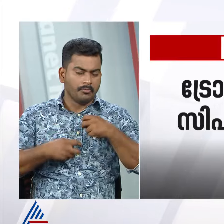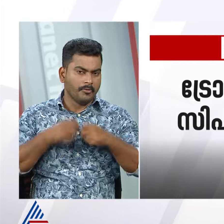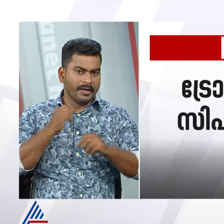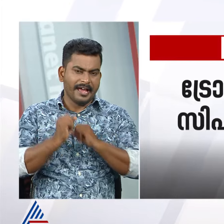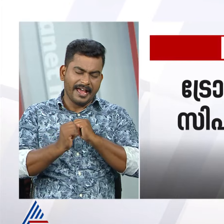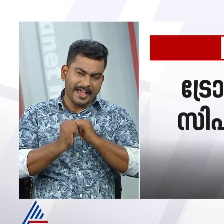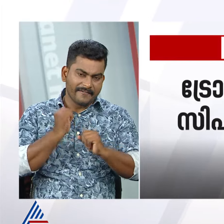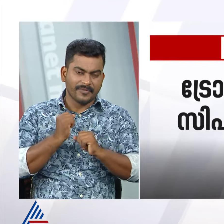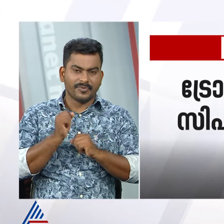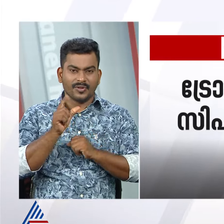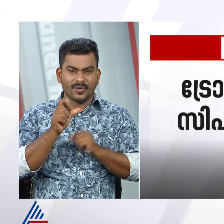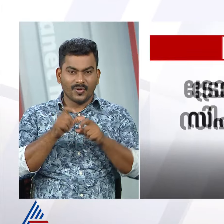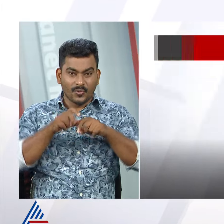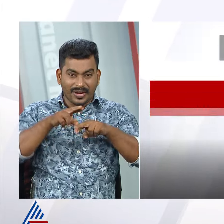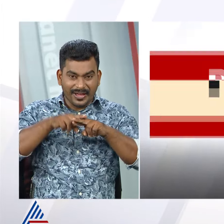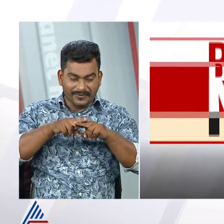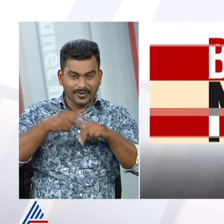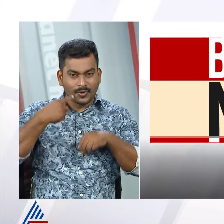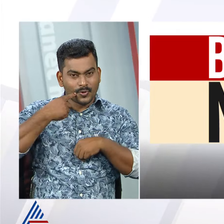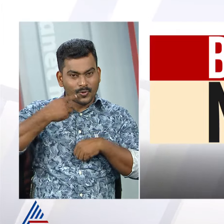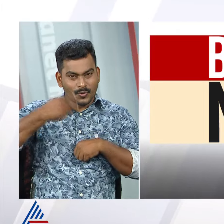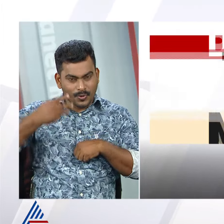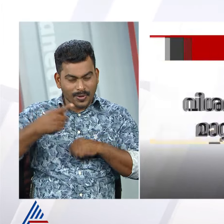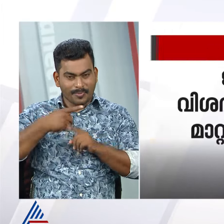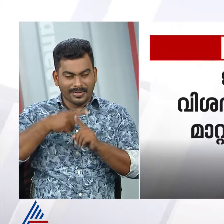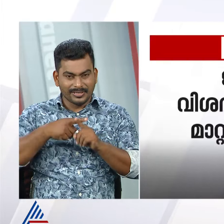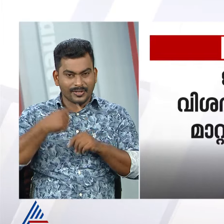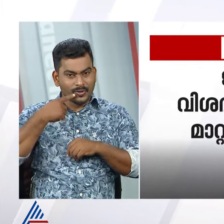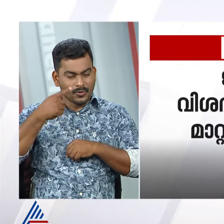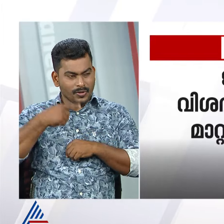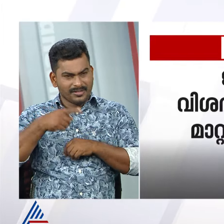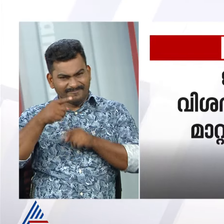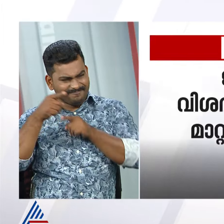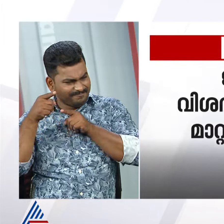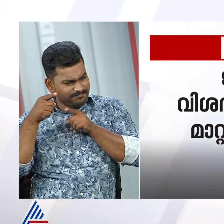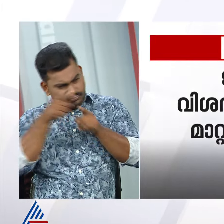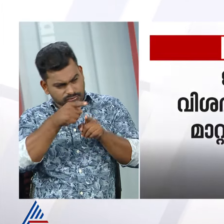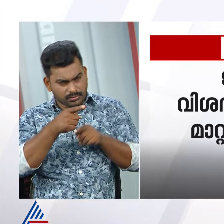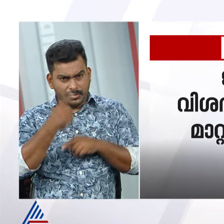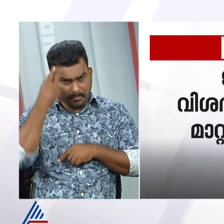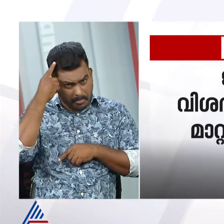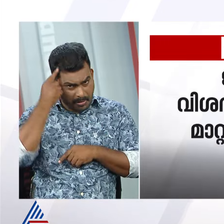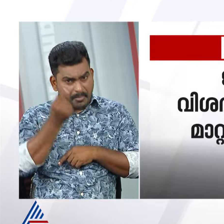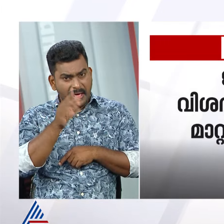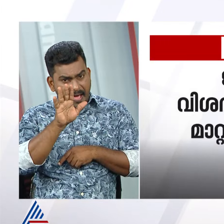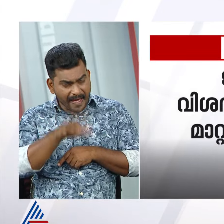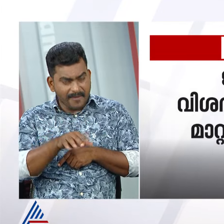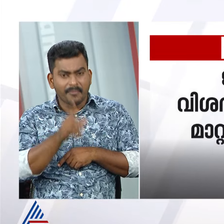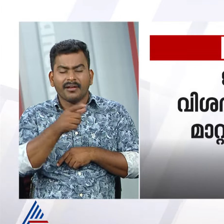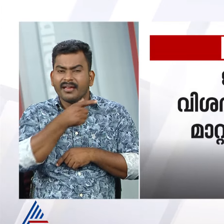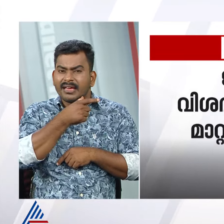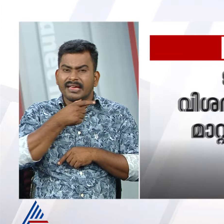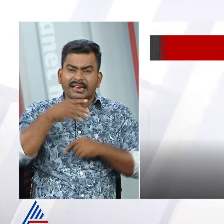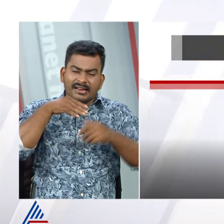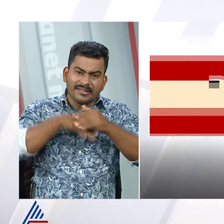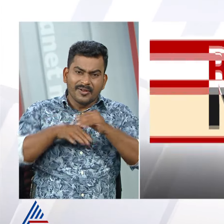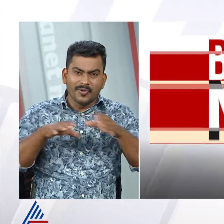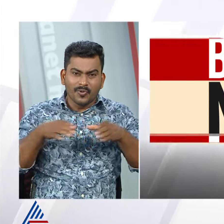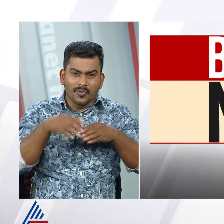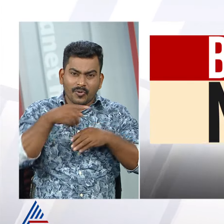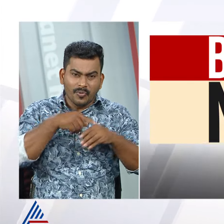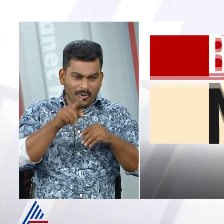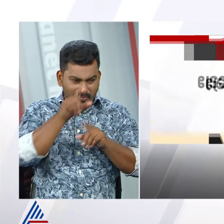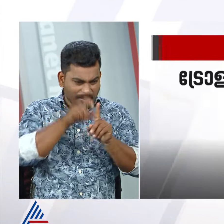യു ഡി എഫിനെതിരെയും യു ഡി എഫ് സ്ഥാനാർത്ഥിക്കെതിരെയും കടുത്ത ഒരു വിമർശനമുയർത്തി കത്തിച്ചുകൊണ്ടിരിക്കുകയാണ് സി പി എം.